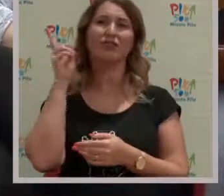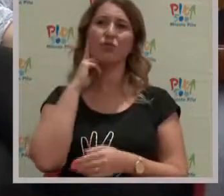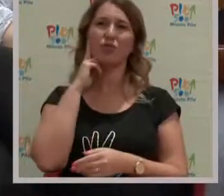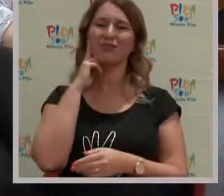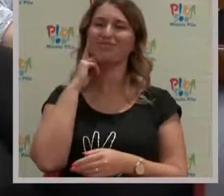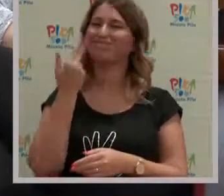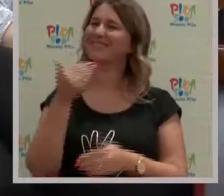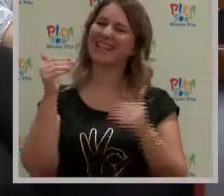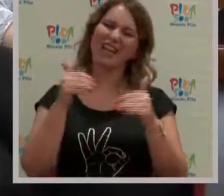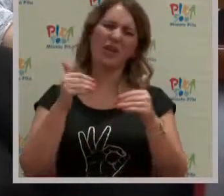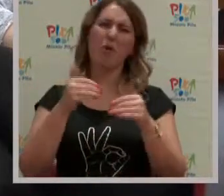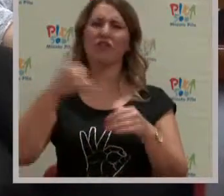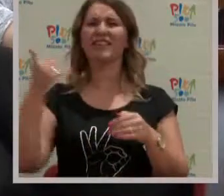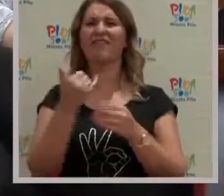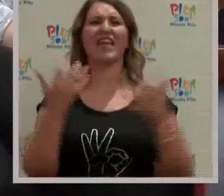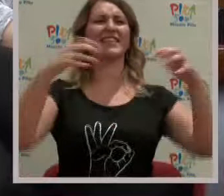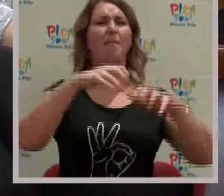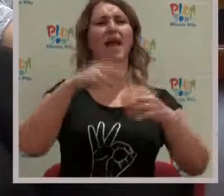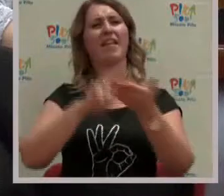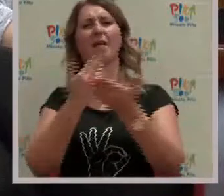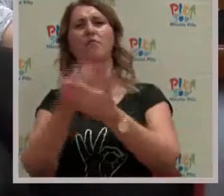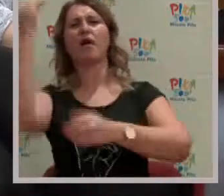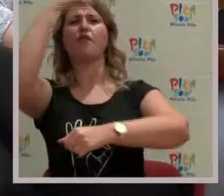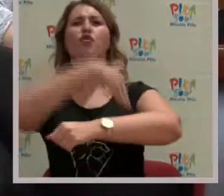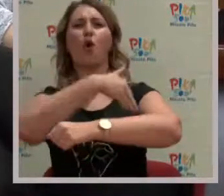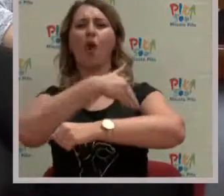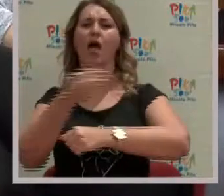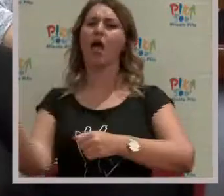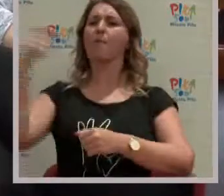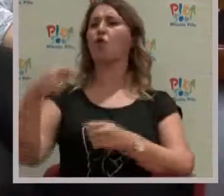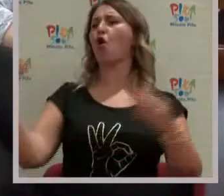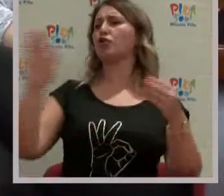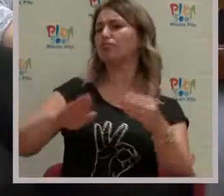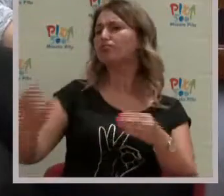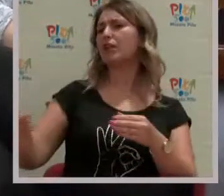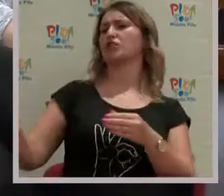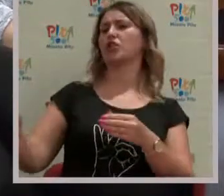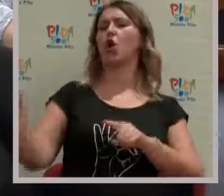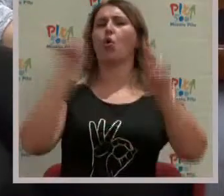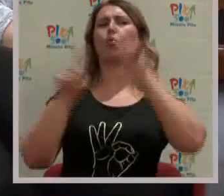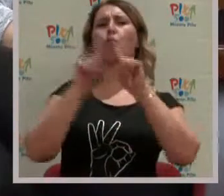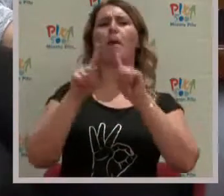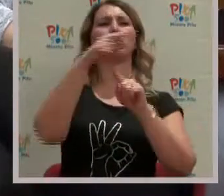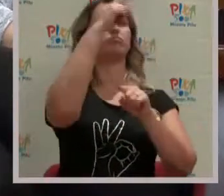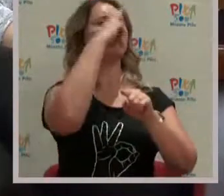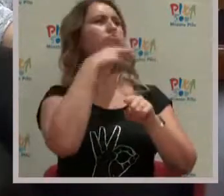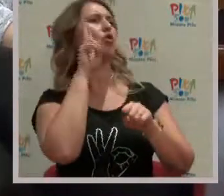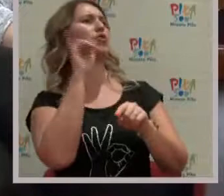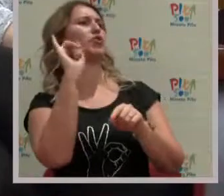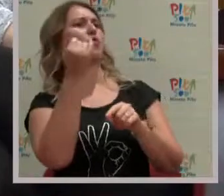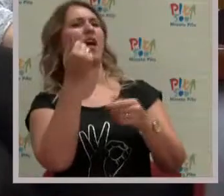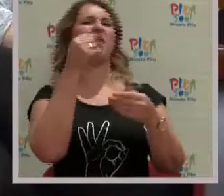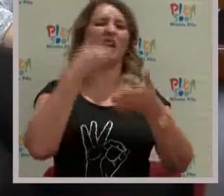na zebraniu rodziców swoje przewinienia, które przekazuje wychowawczyni. Ale takie sytuacje mają też miejsce.